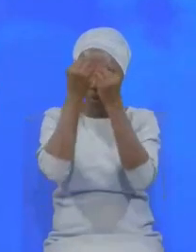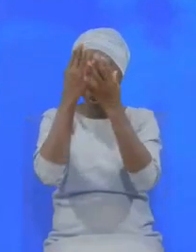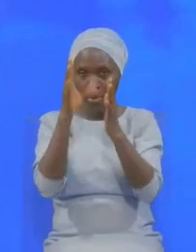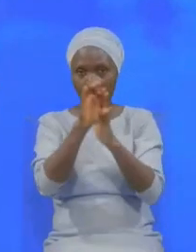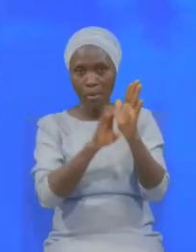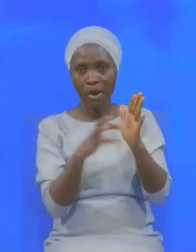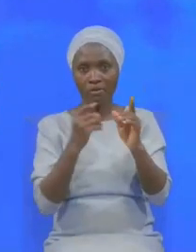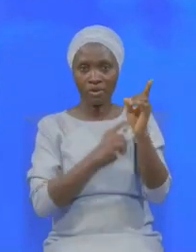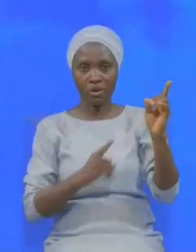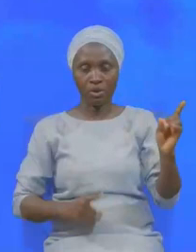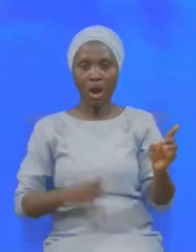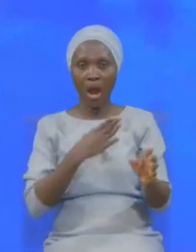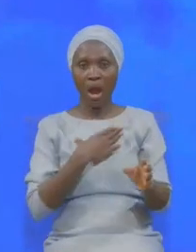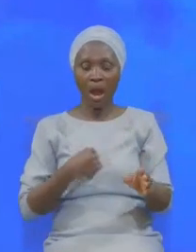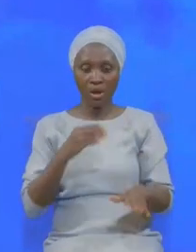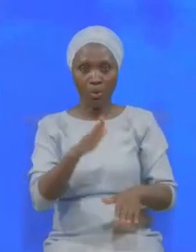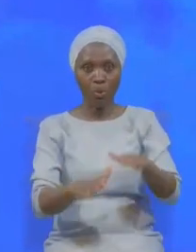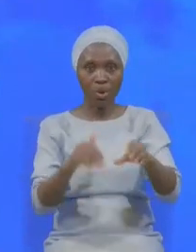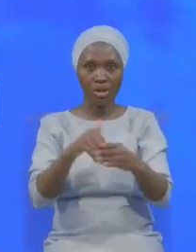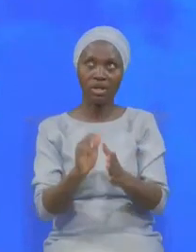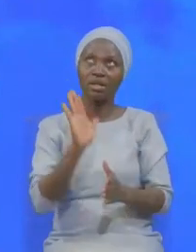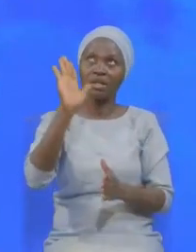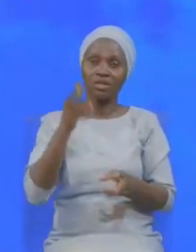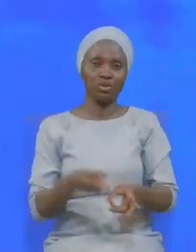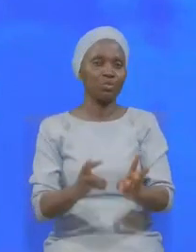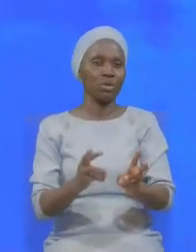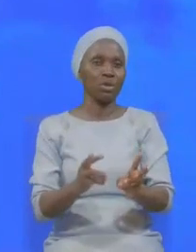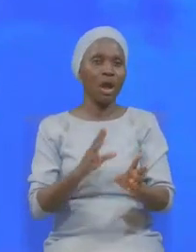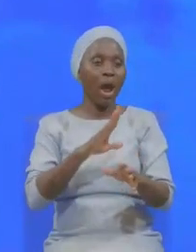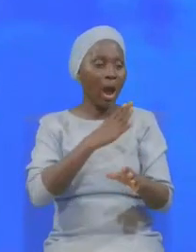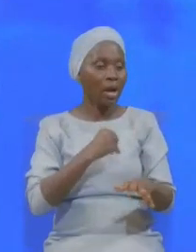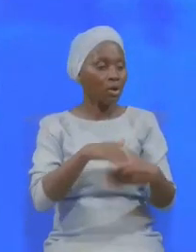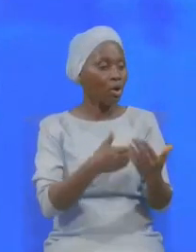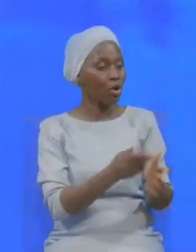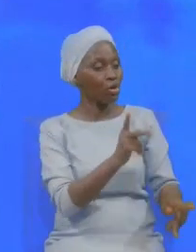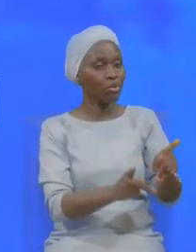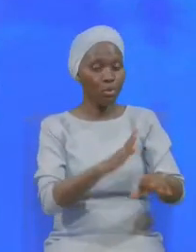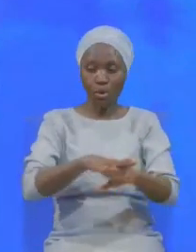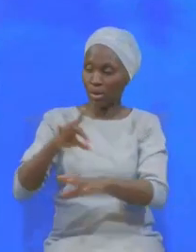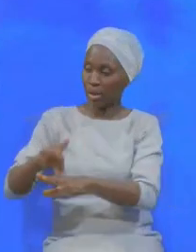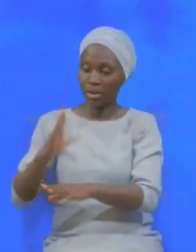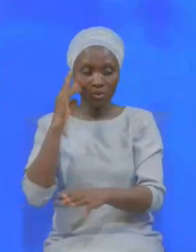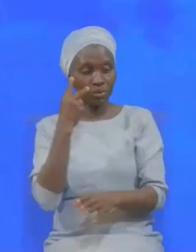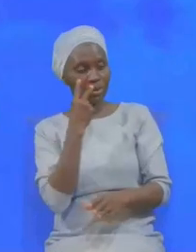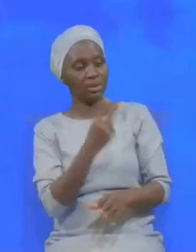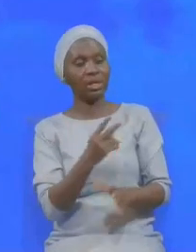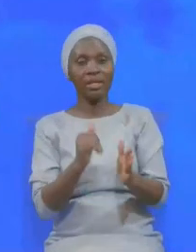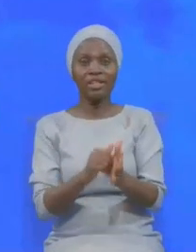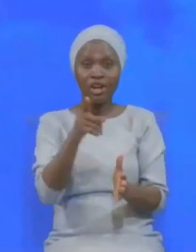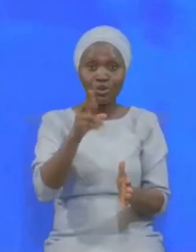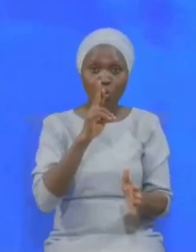ton Dieu, et que tu marcheras dans ses voies. Tous les peuples verront que tu es